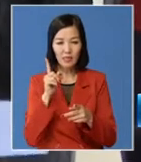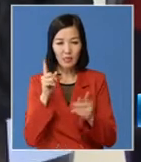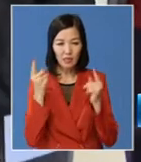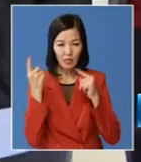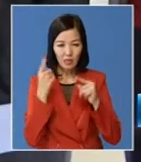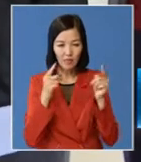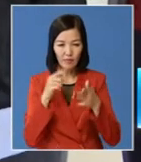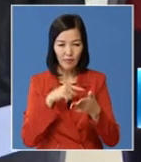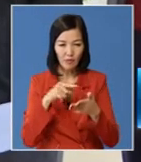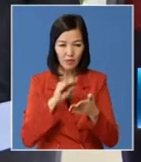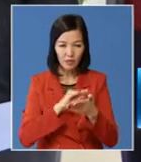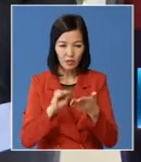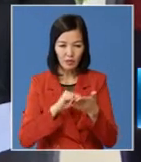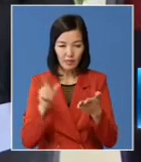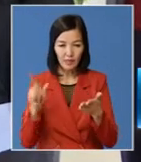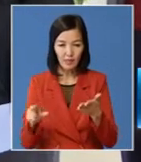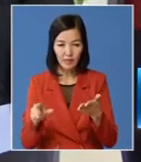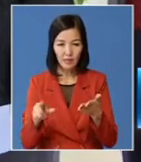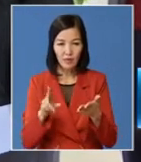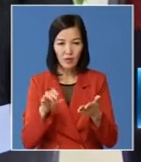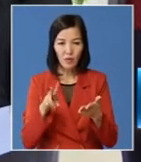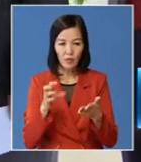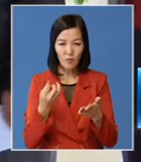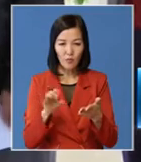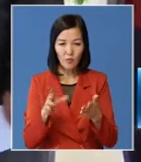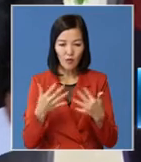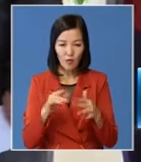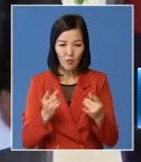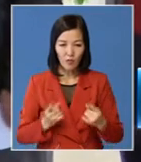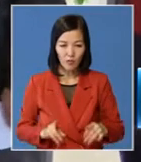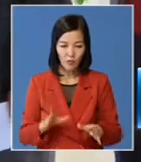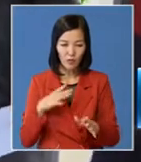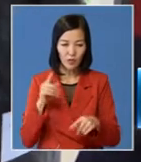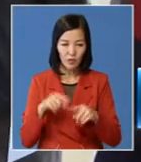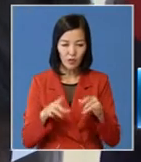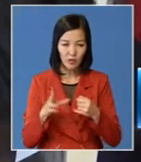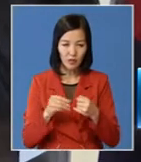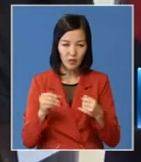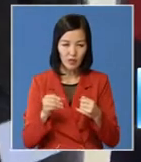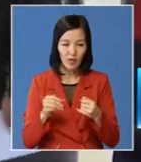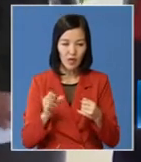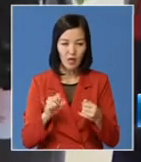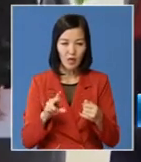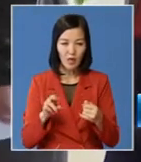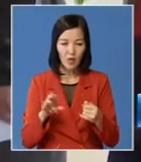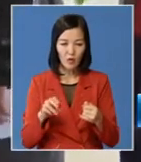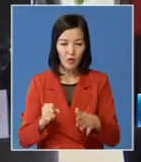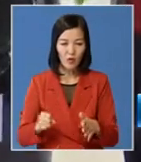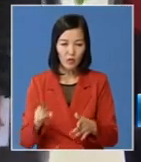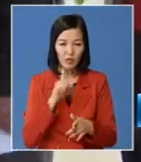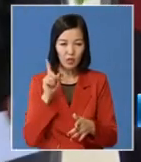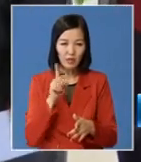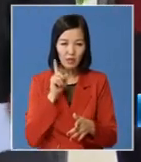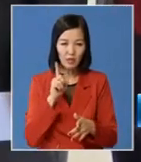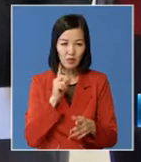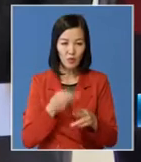Өзімше ол енді өзімнің жерлесім, мына Көлбай ауылынан шыққан бәріміз, осы Көлбай топырағынан шықтық қой. Алакөл ауданының. Жас кезінен өзі